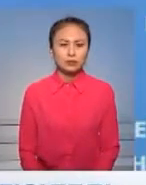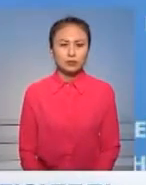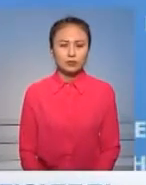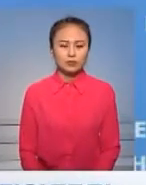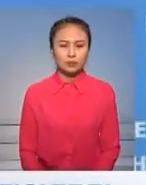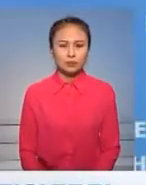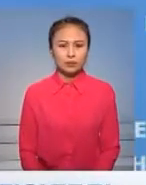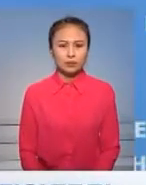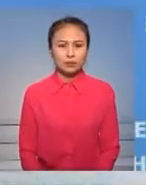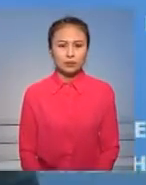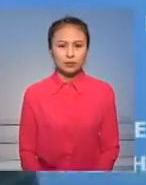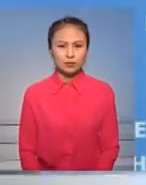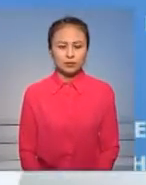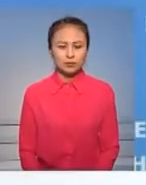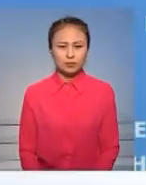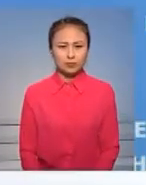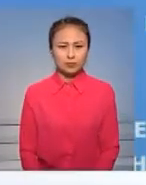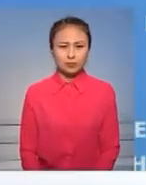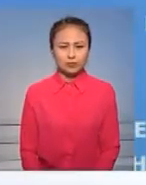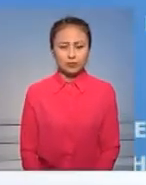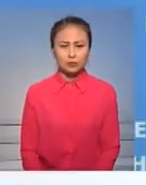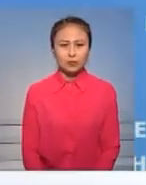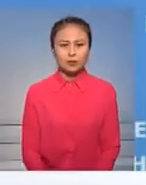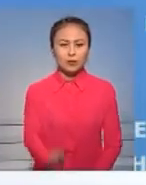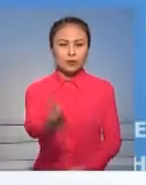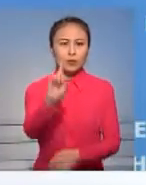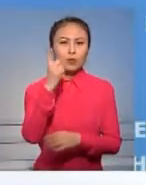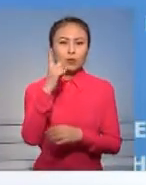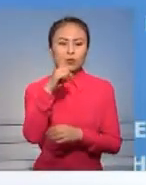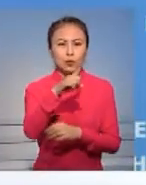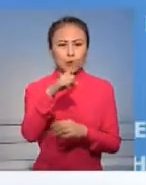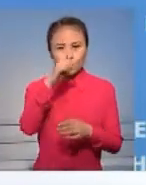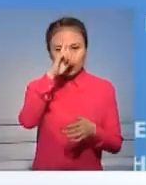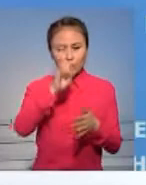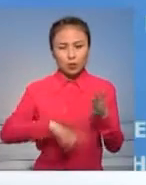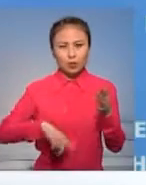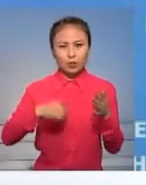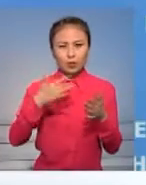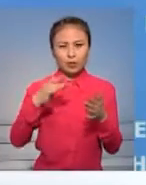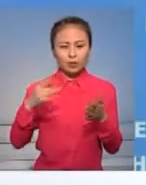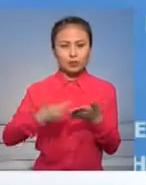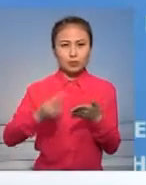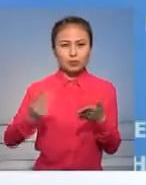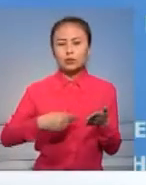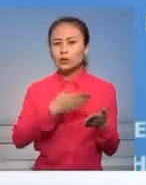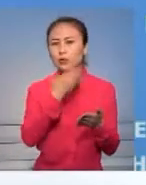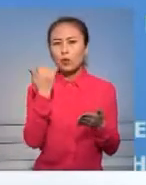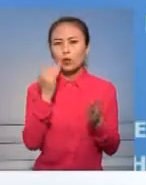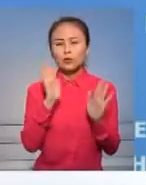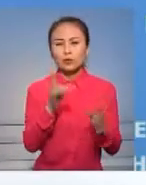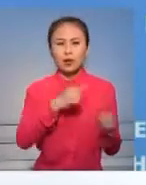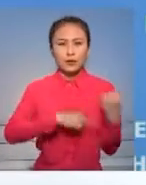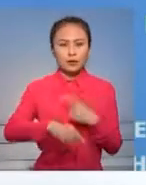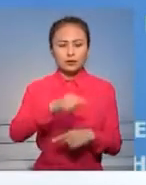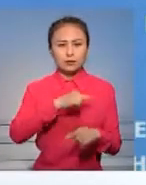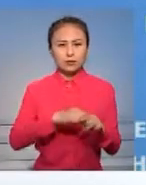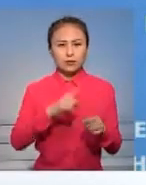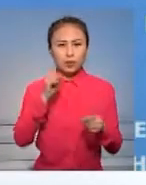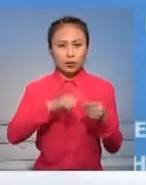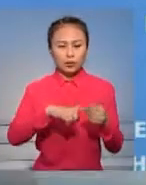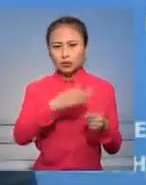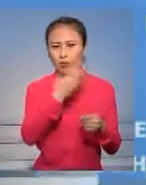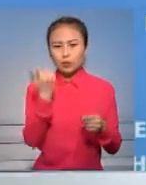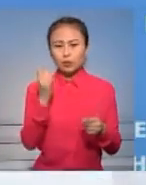Неге ол жаңа индивидуальный трудовой договорға қол қоймайды? Немесе неге ол өзін кәсіпкер ретінде жаңа